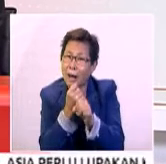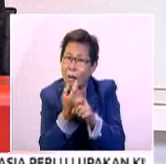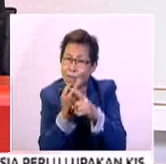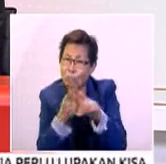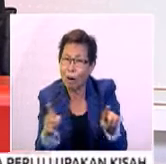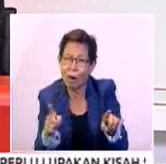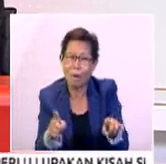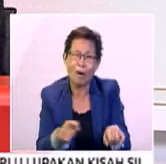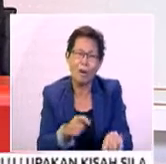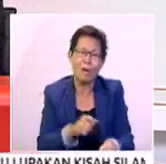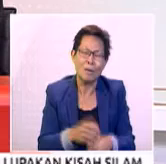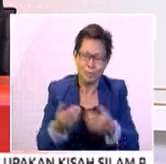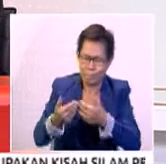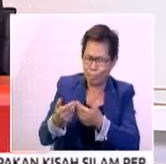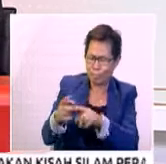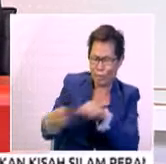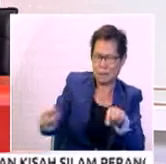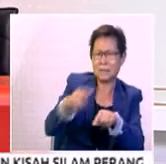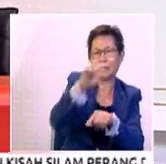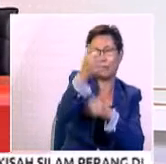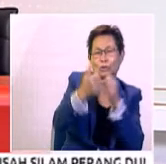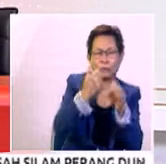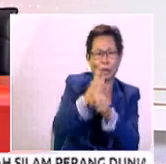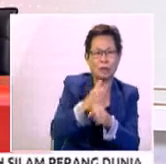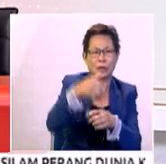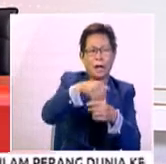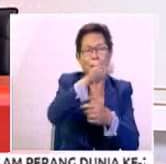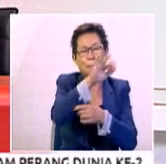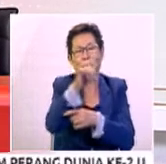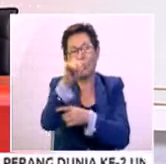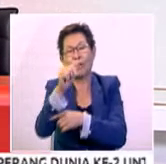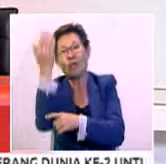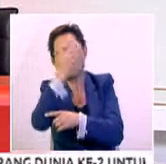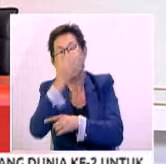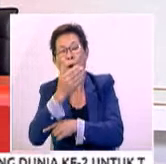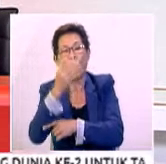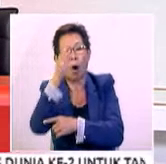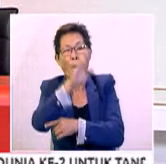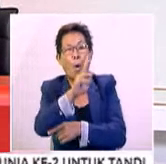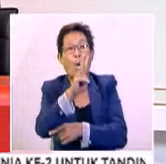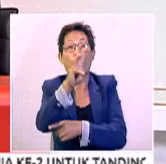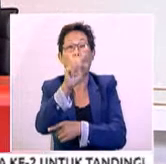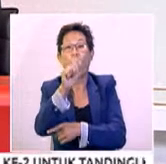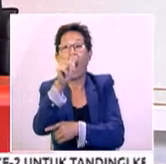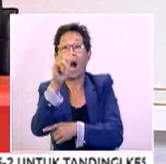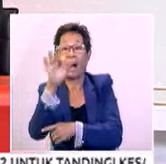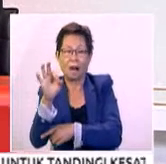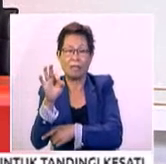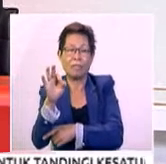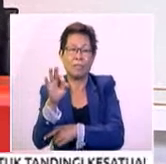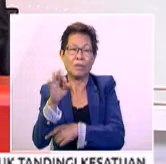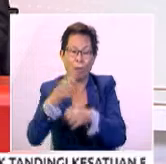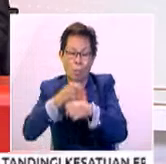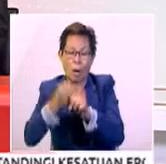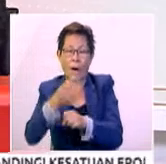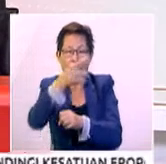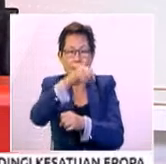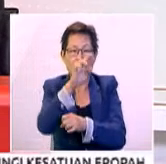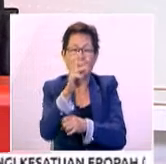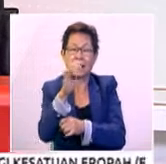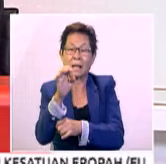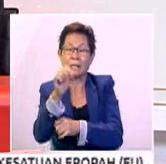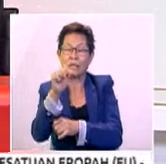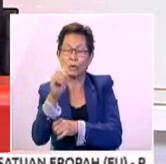saya tua dah. Juga dalam Bidiva kami akan kongsikan kisah filem berjudul Warkah yang merupakan hasil kolaborasi Perkeso